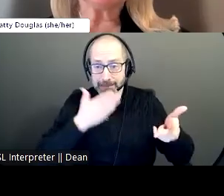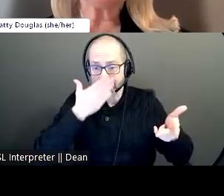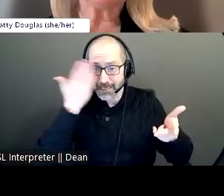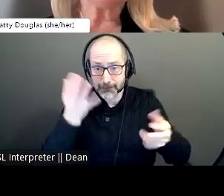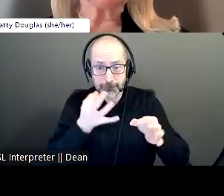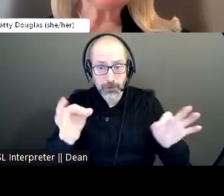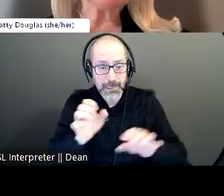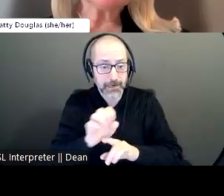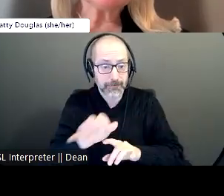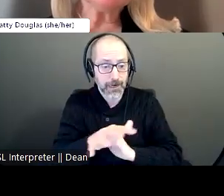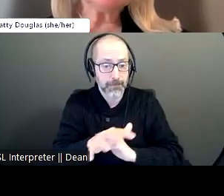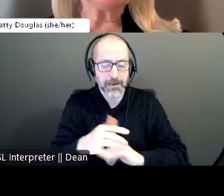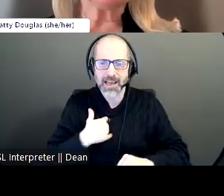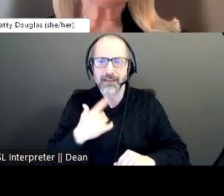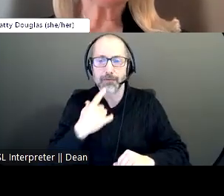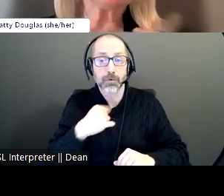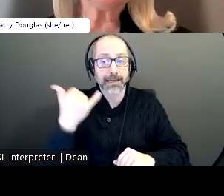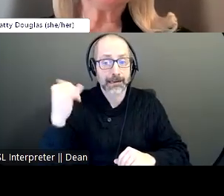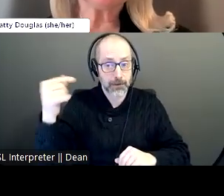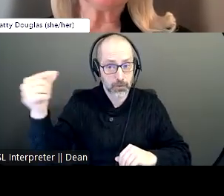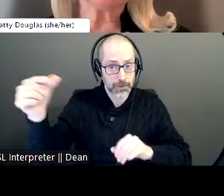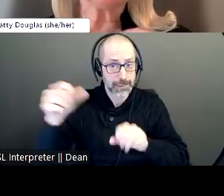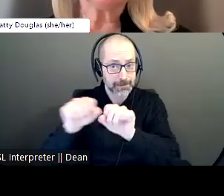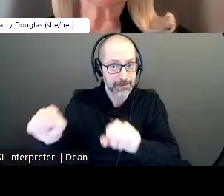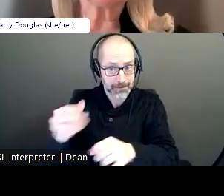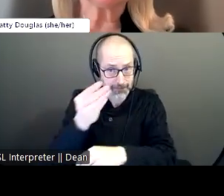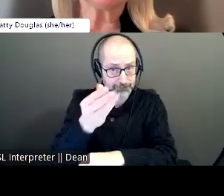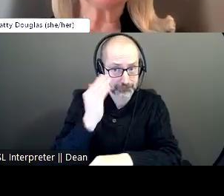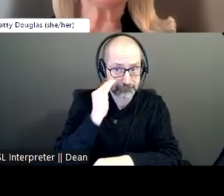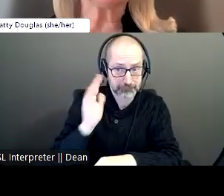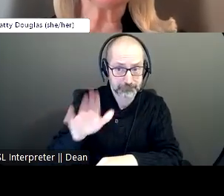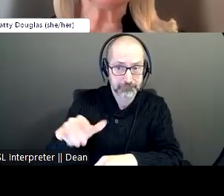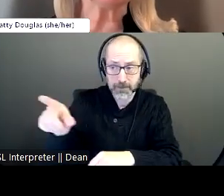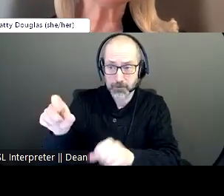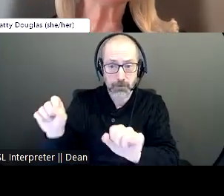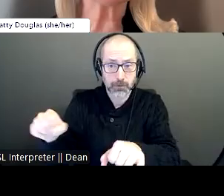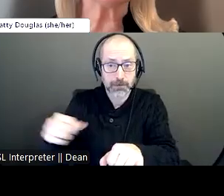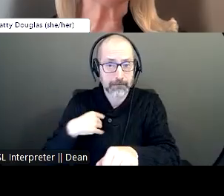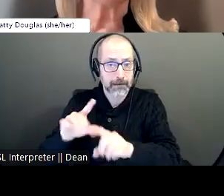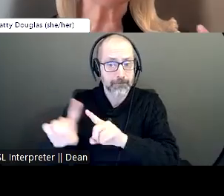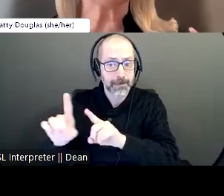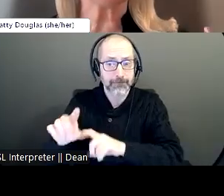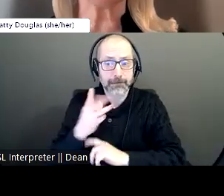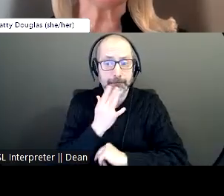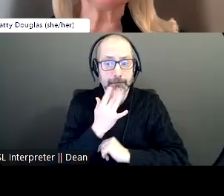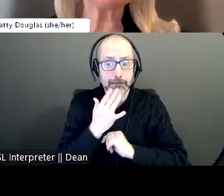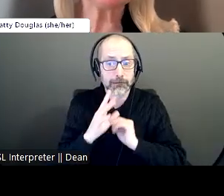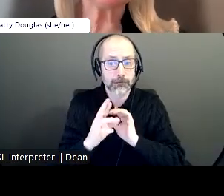Donc, il y a aussi un système rouge, jaune, vert qu'on peut mettre en place où on peut